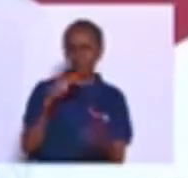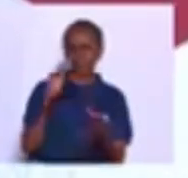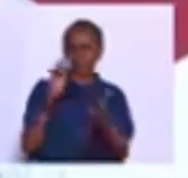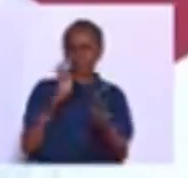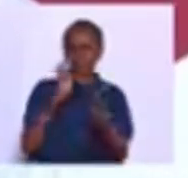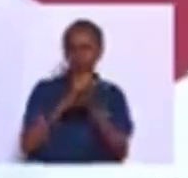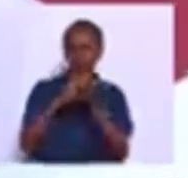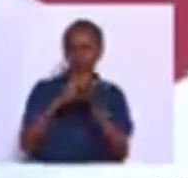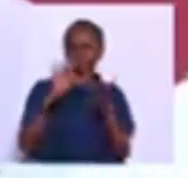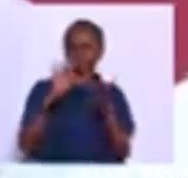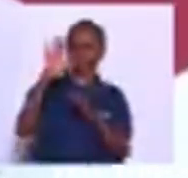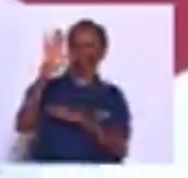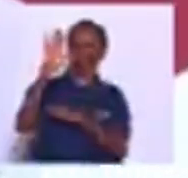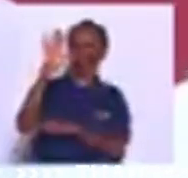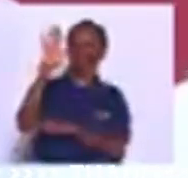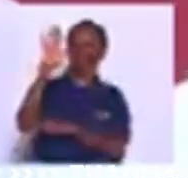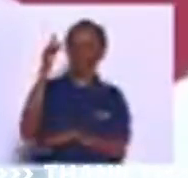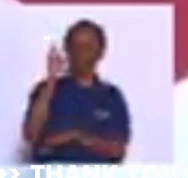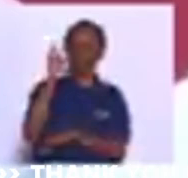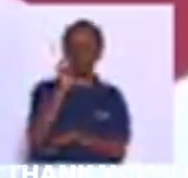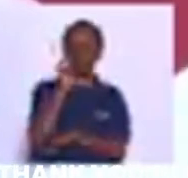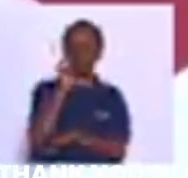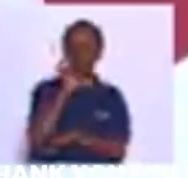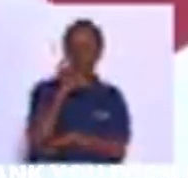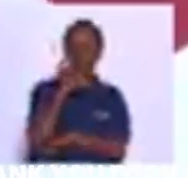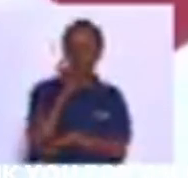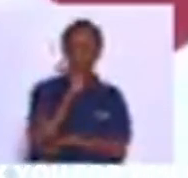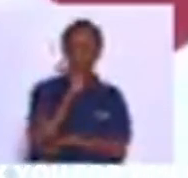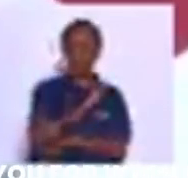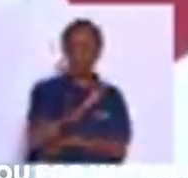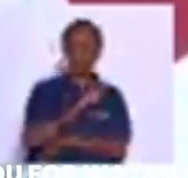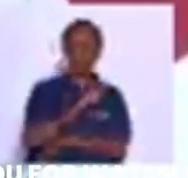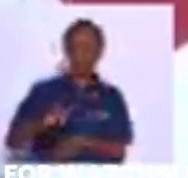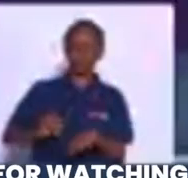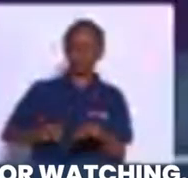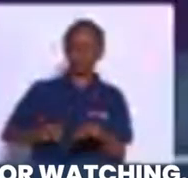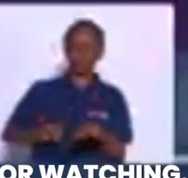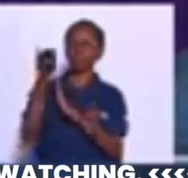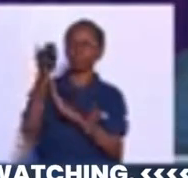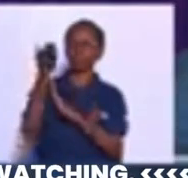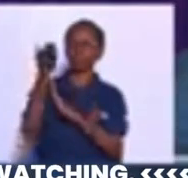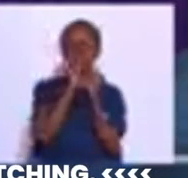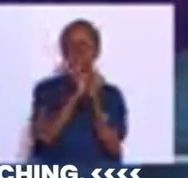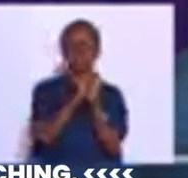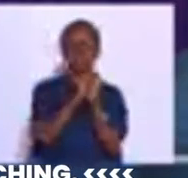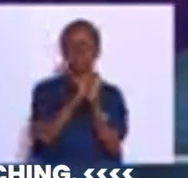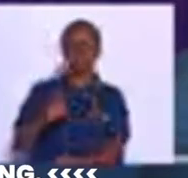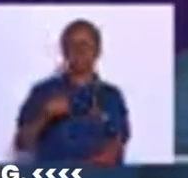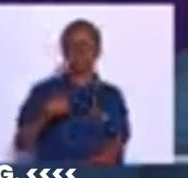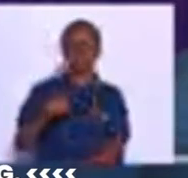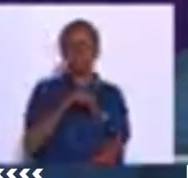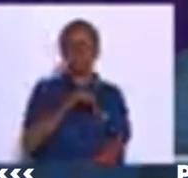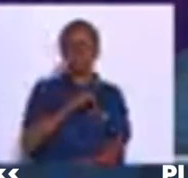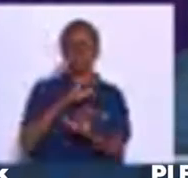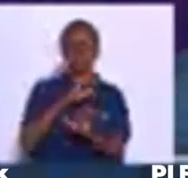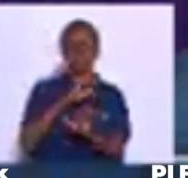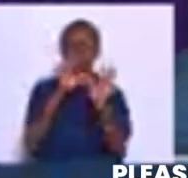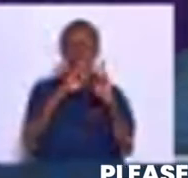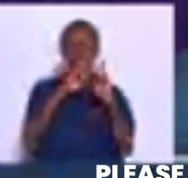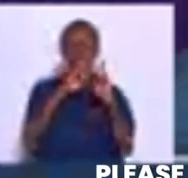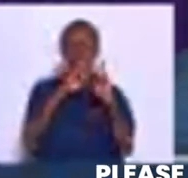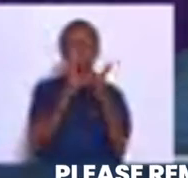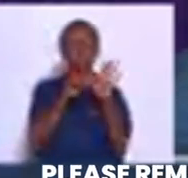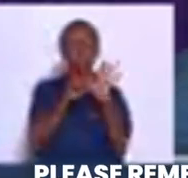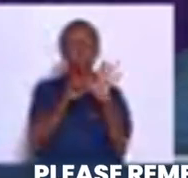Utukufu wake tukauona. Kimangali Mungu pamoja nasi, ulimwengu